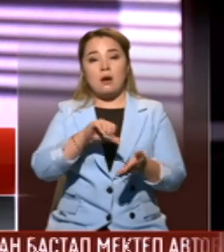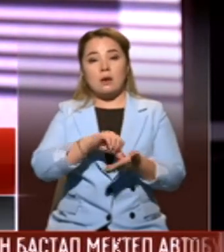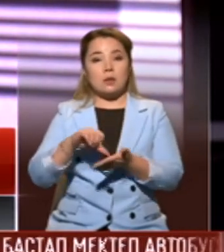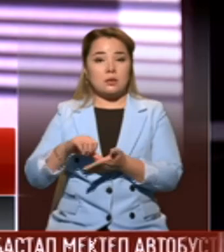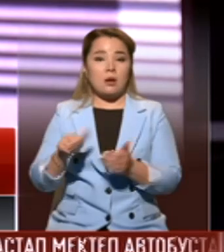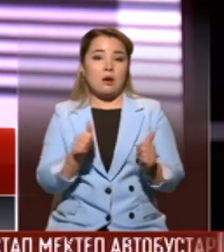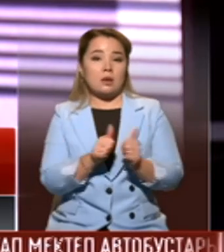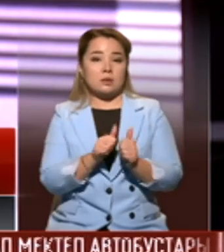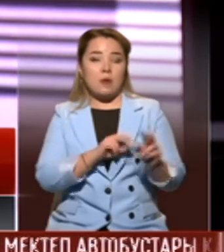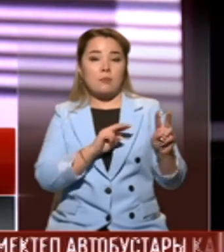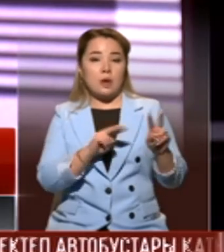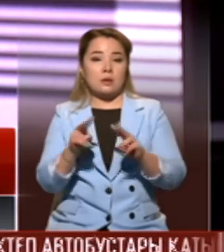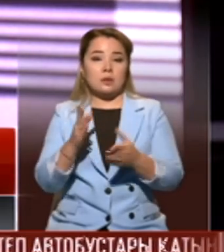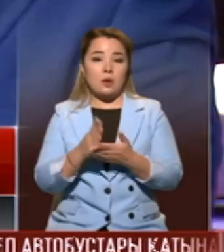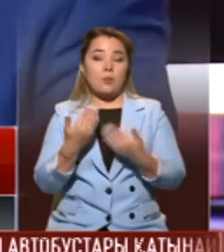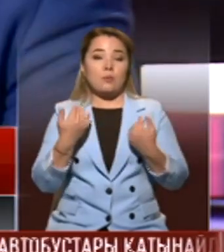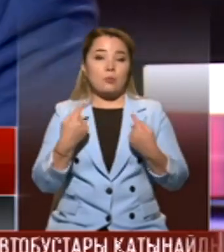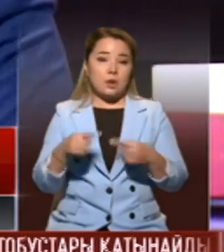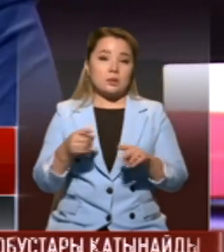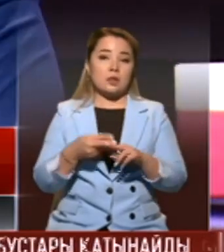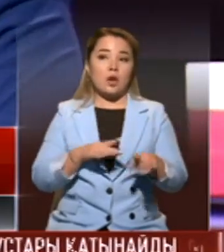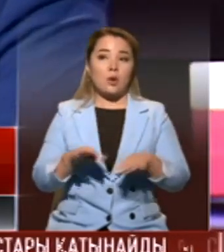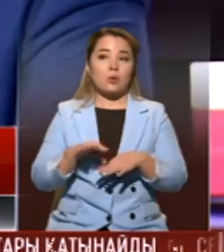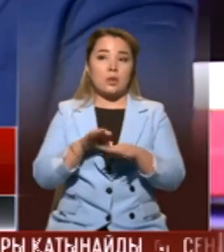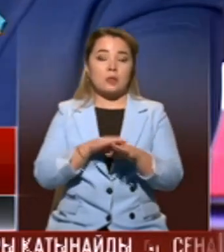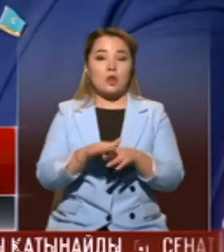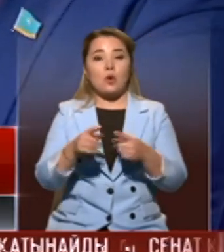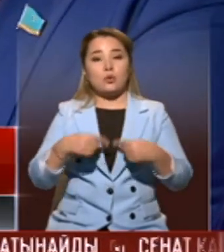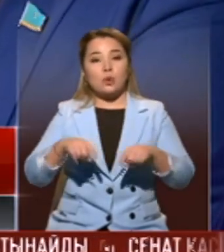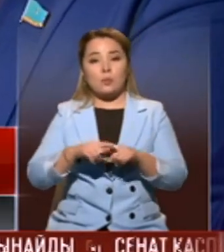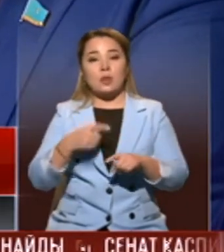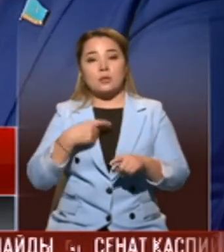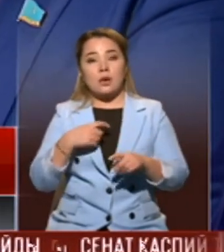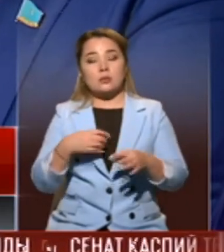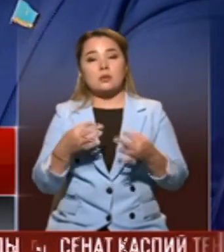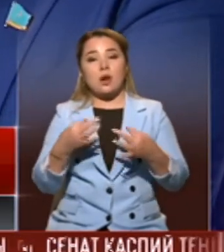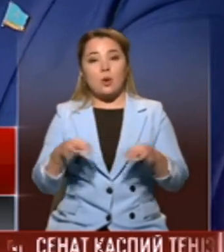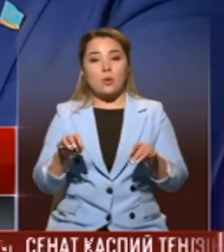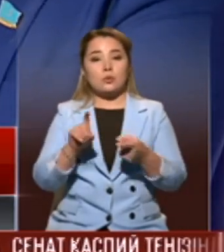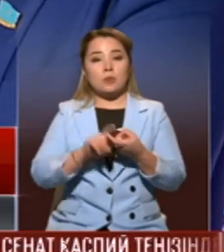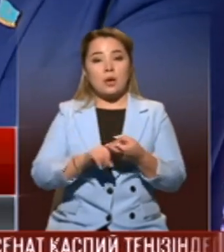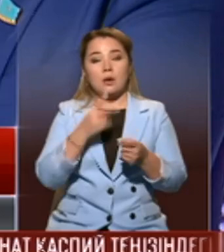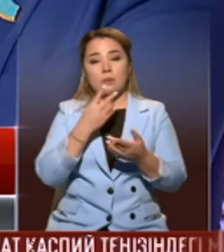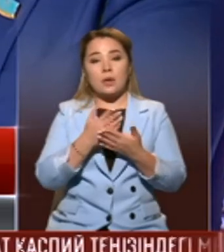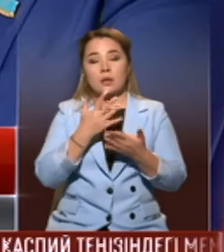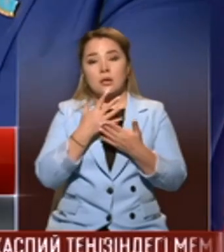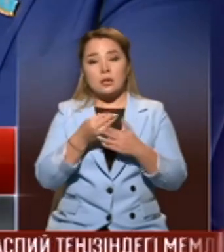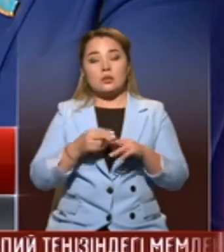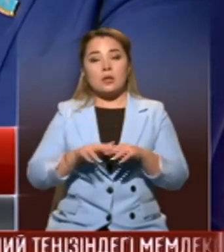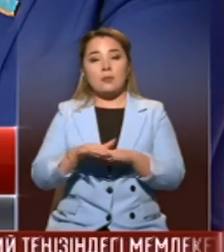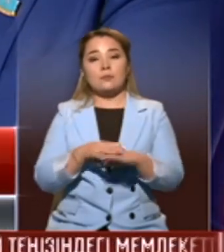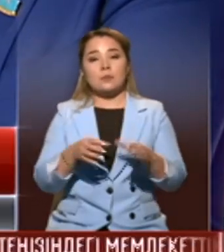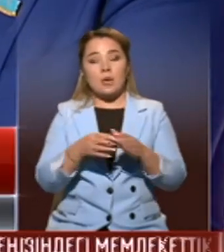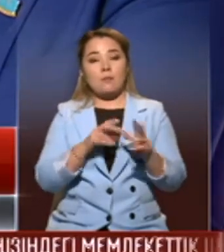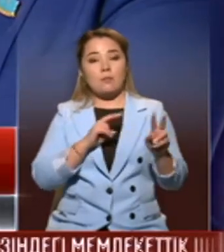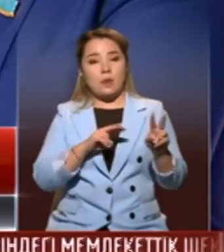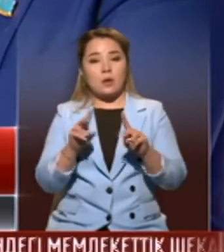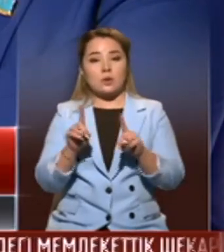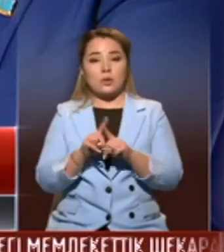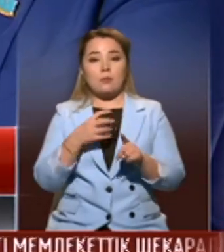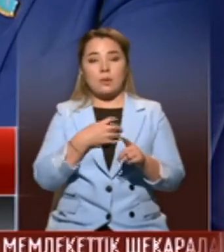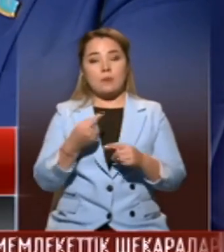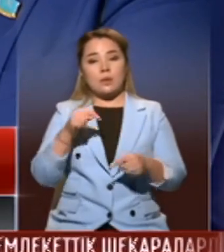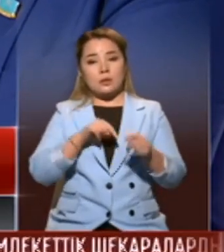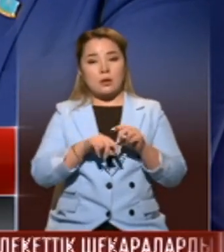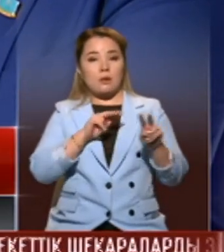бақылаушыны бақылап отырады. Басқа бір қозғалыстан келген, ұйымнан келген, өзін тәуелсіз бақылаушымын деп санайтын азаматтар сол басқа бақылаушы. Бір-бірін аңдып